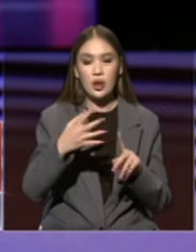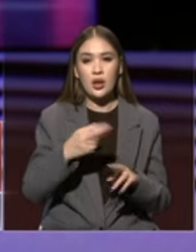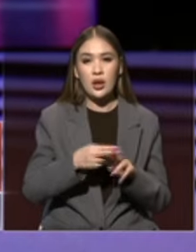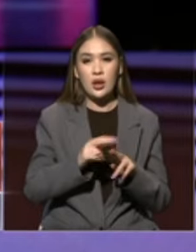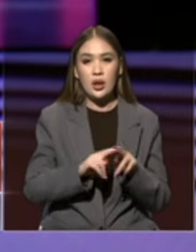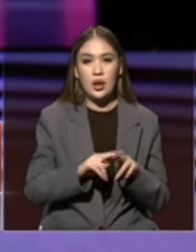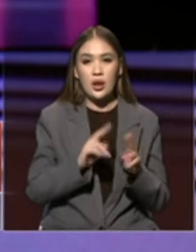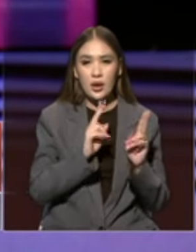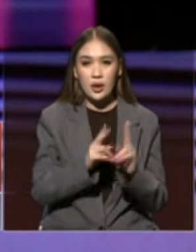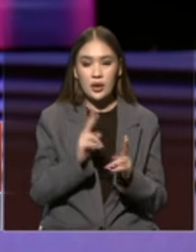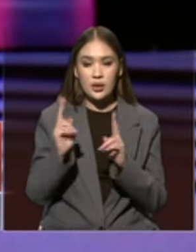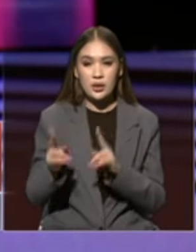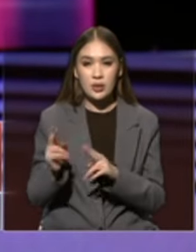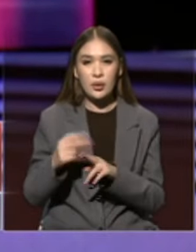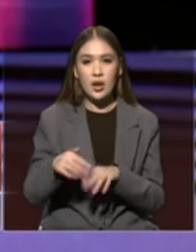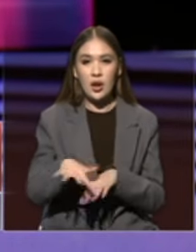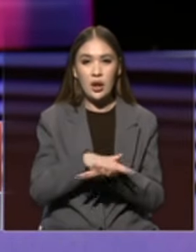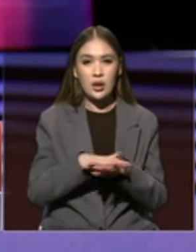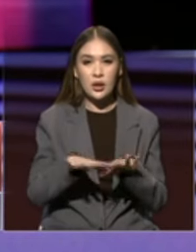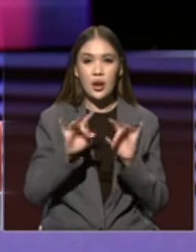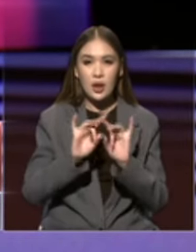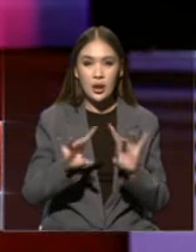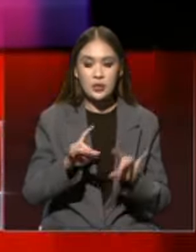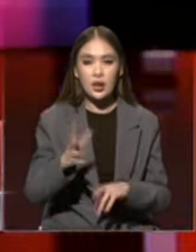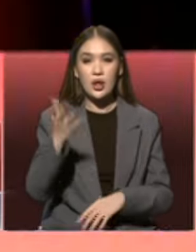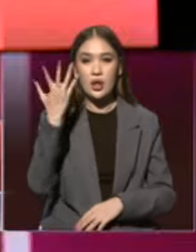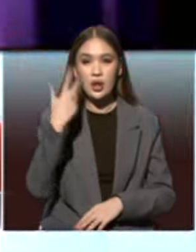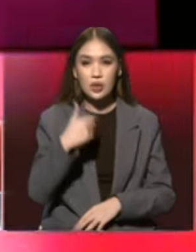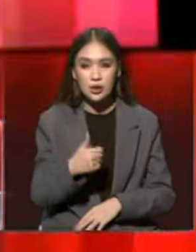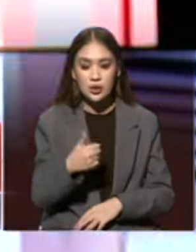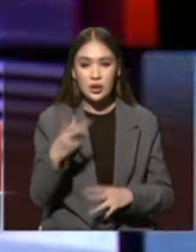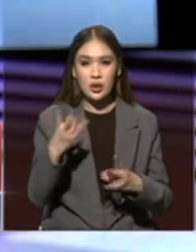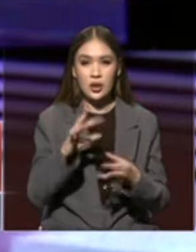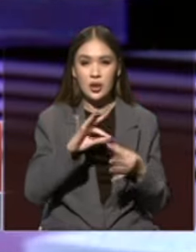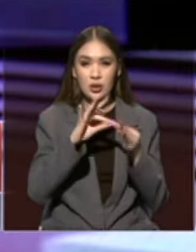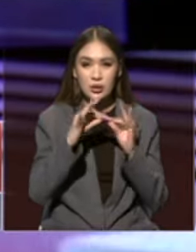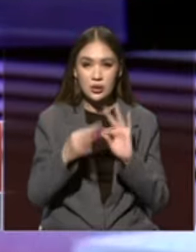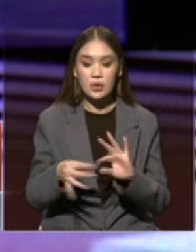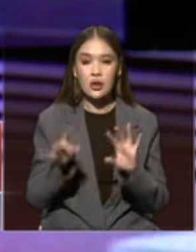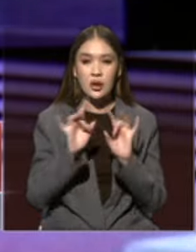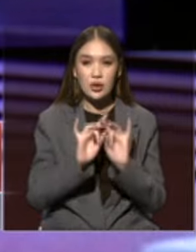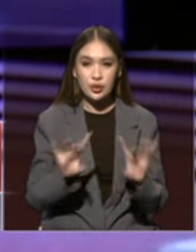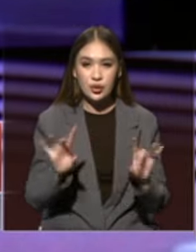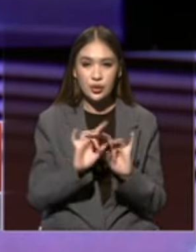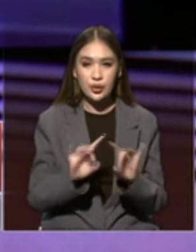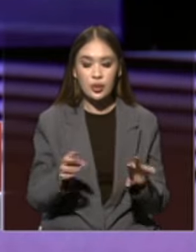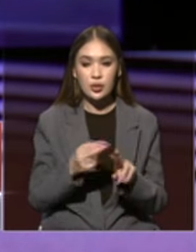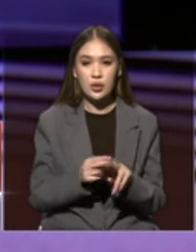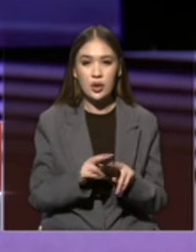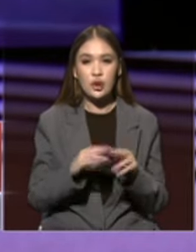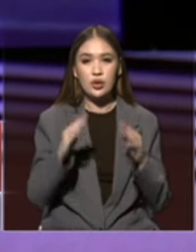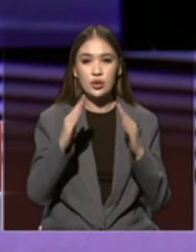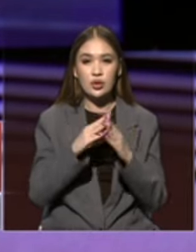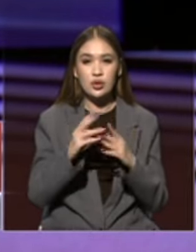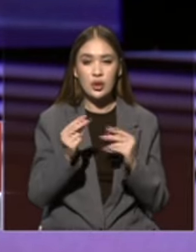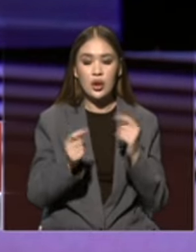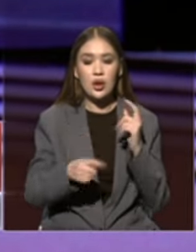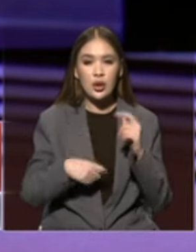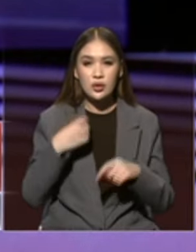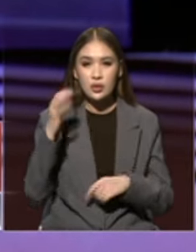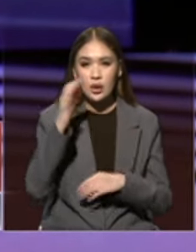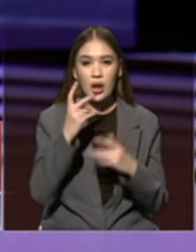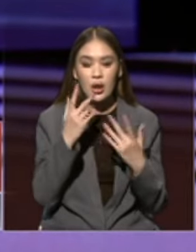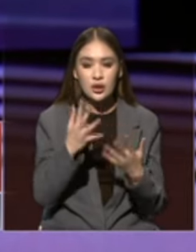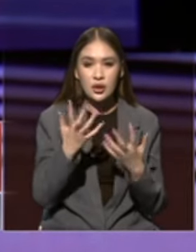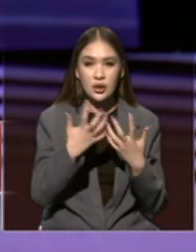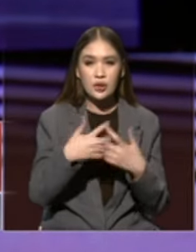халыққа түсінбей тұрғаны ол қашан істеледі ретін түсіндіру. Бірінші кезекте міне үйіңіз шығын есептеліп ол қашан жетеді,